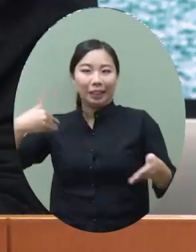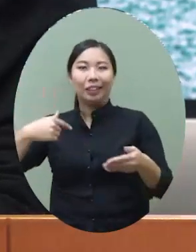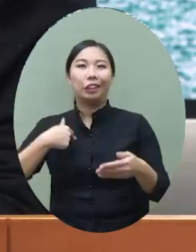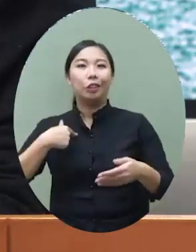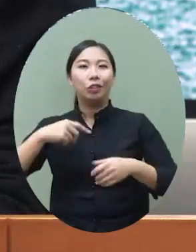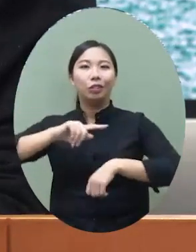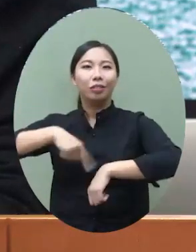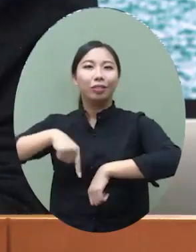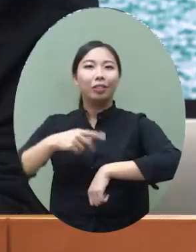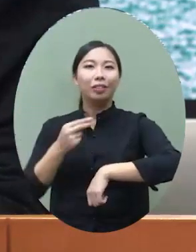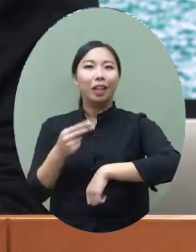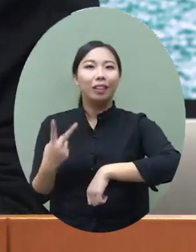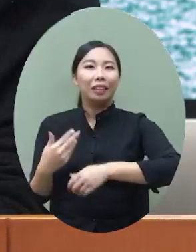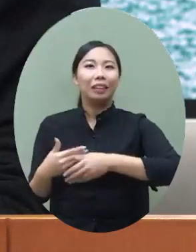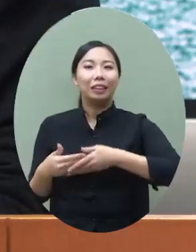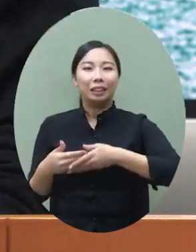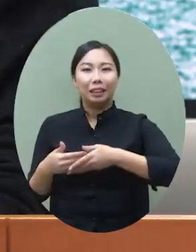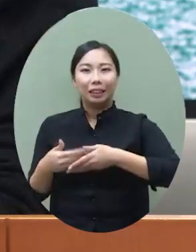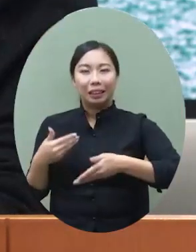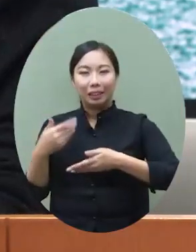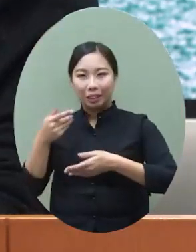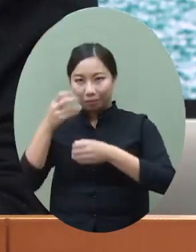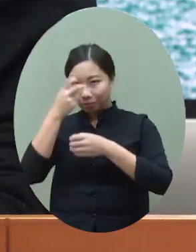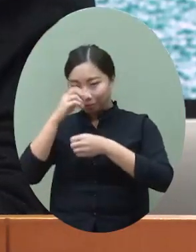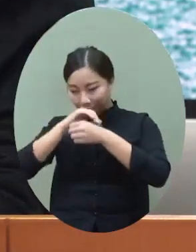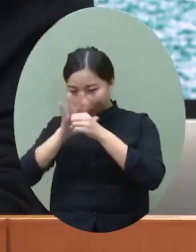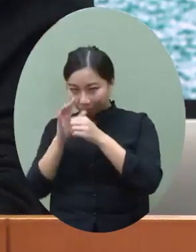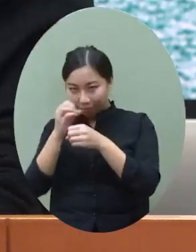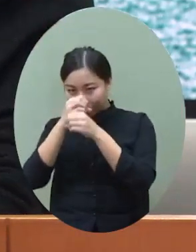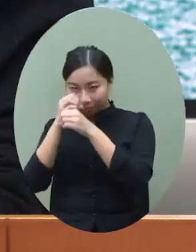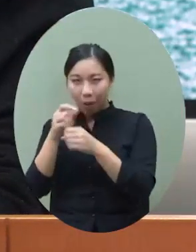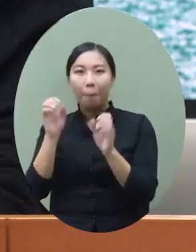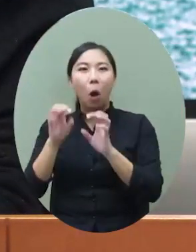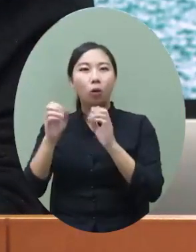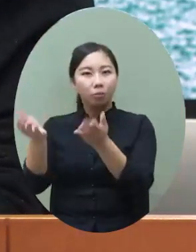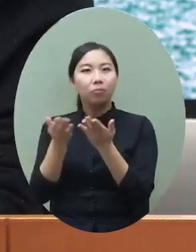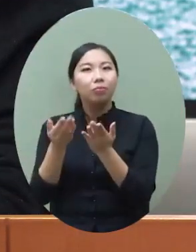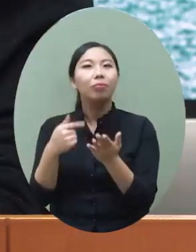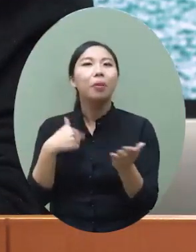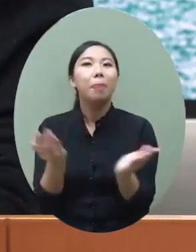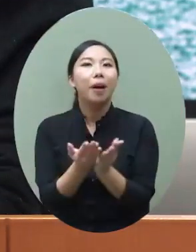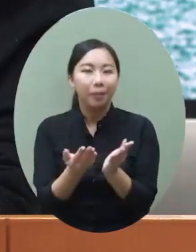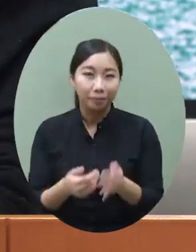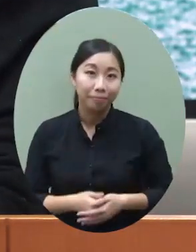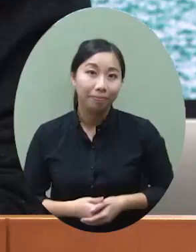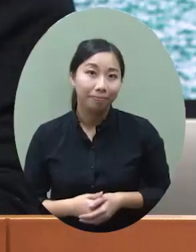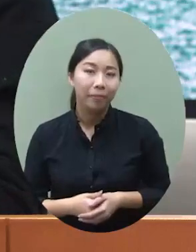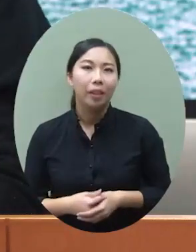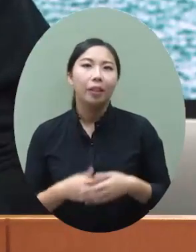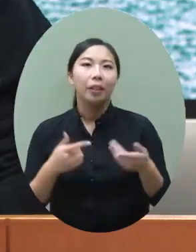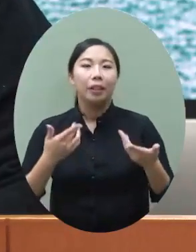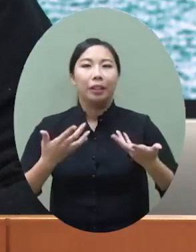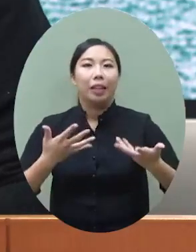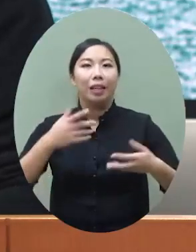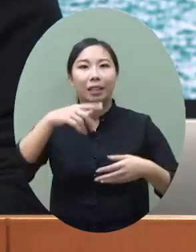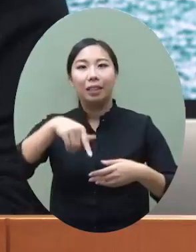72小時內2019冠狀病毒病陰性嘅報告嗰度咧，我哋而家就都係同聯網即係溝通咗啦，咁佢哋